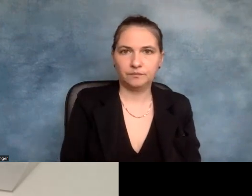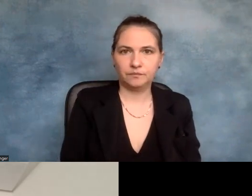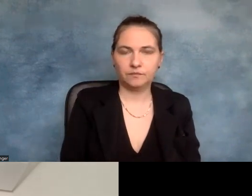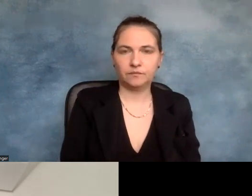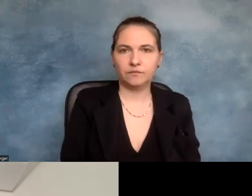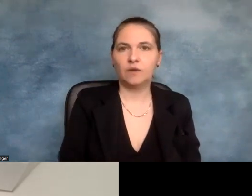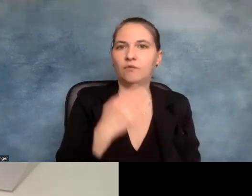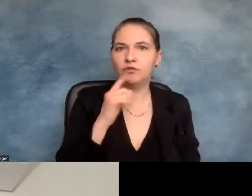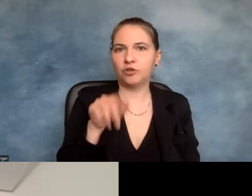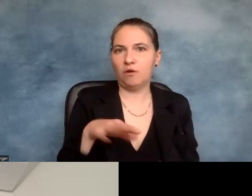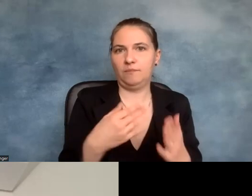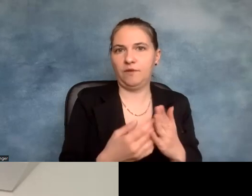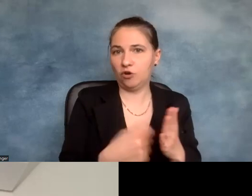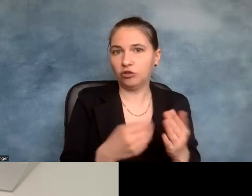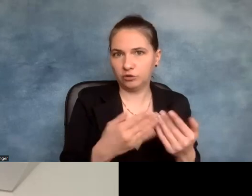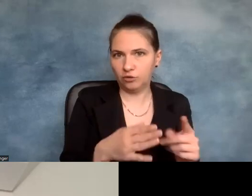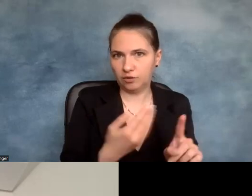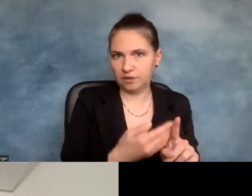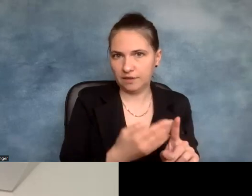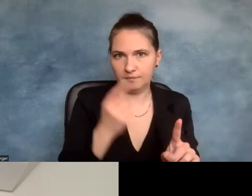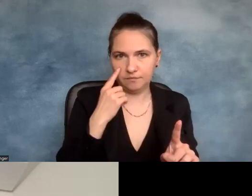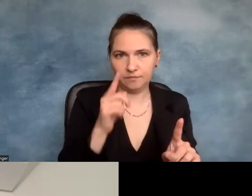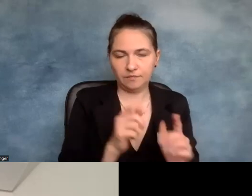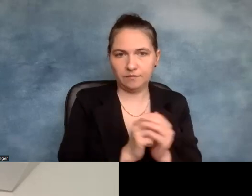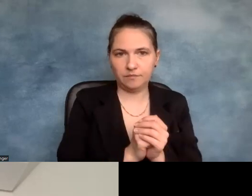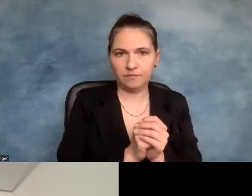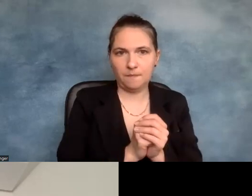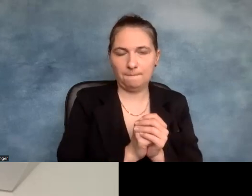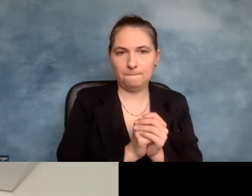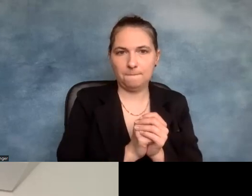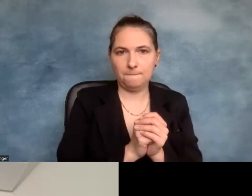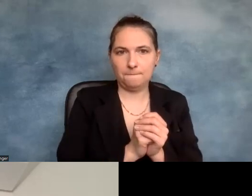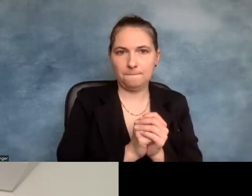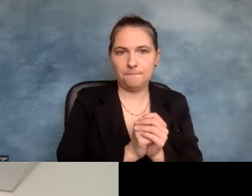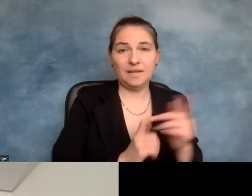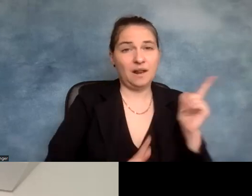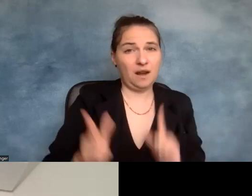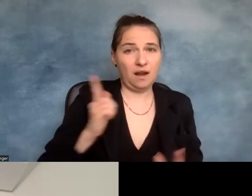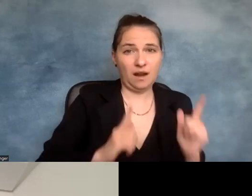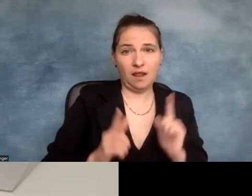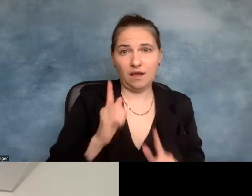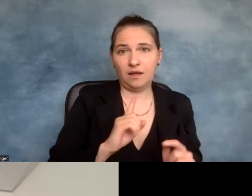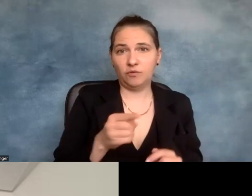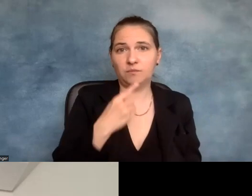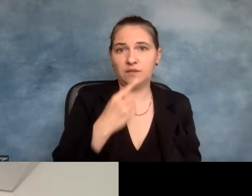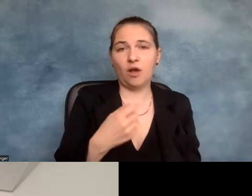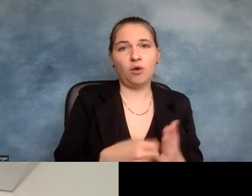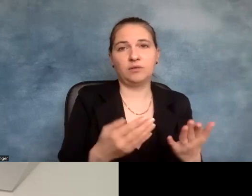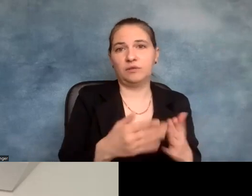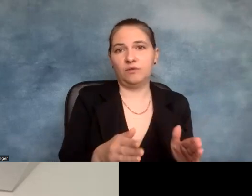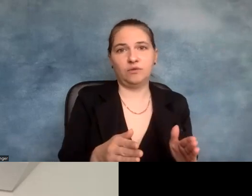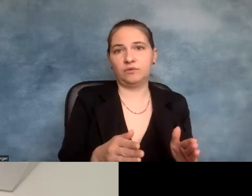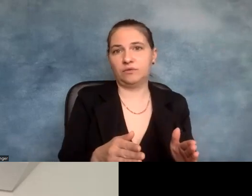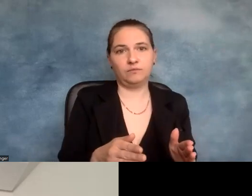kostenlosen Tools gibt. Und im Prinzip muss man leider sagen, so wirklich kostenlos gibt es eigentlich nur